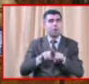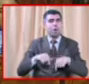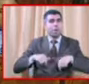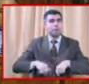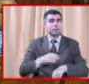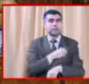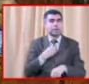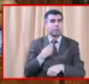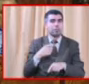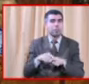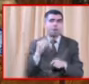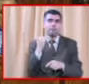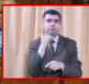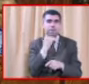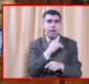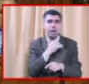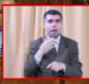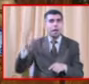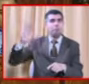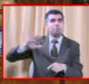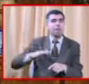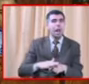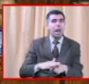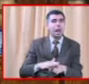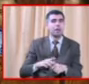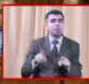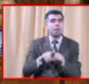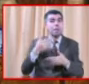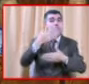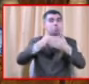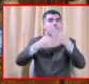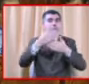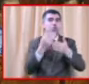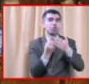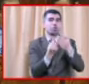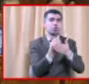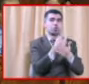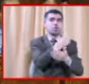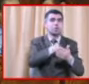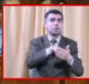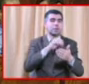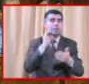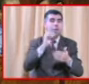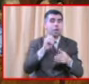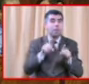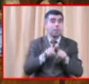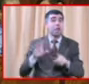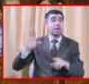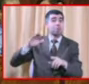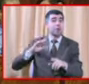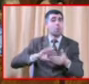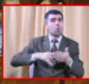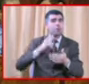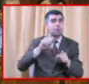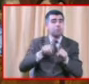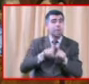مركز استشفائي جامعي ببني ملال. ثانيا تأهيل المستشفيات الإقليمية لكل من الأزلال وبني ملال وفقي بصالح قسم التادلة